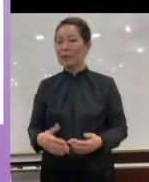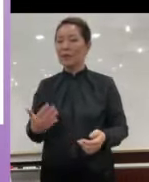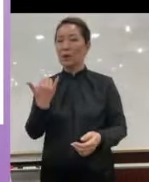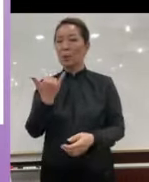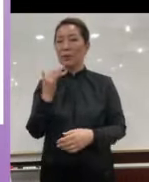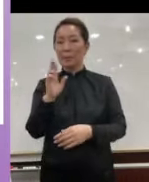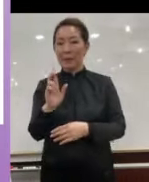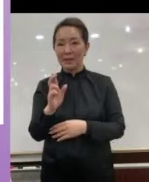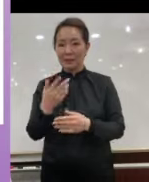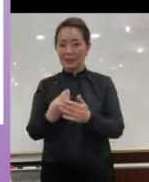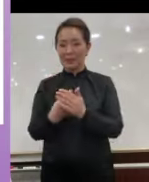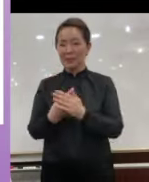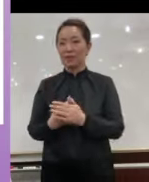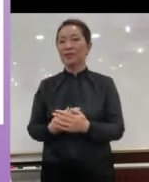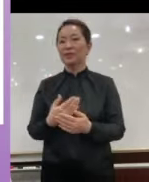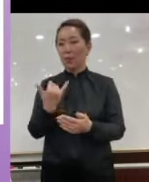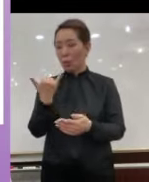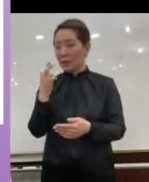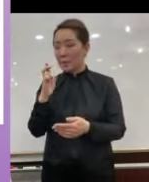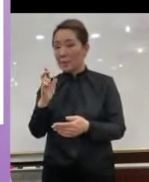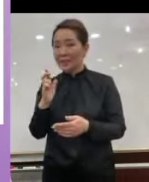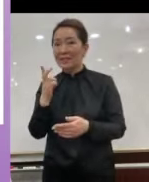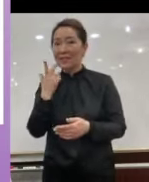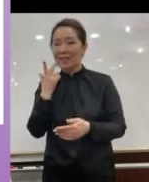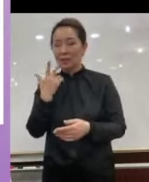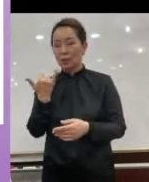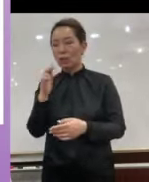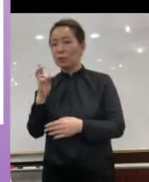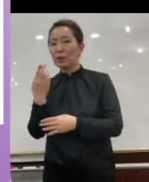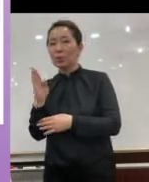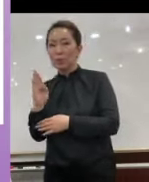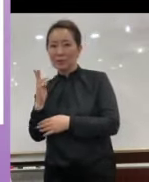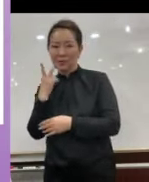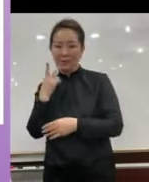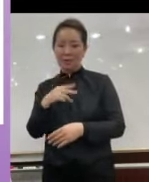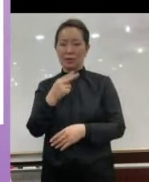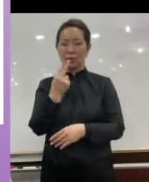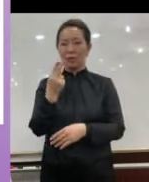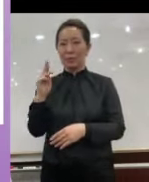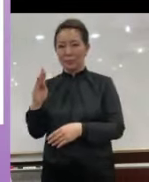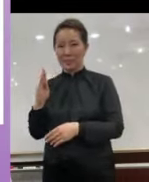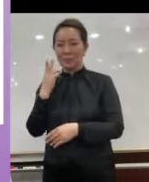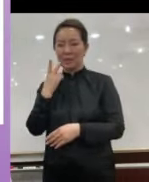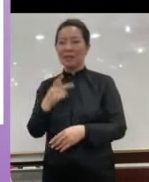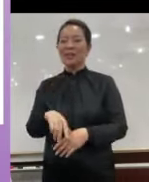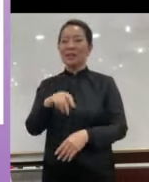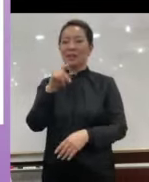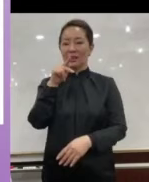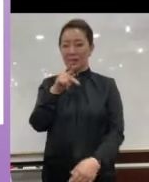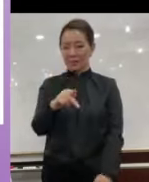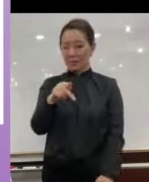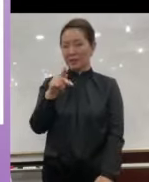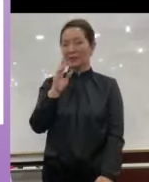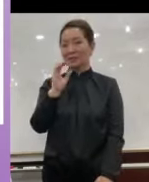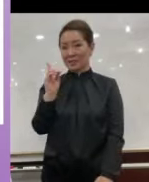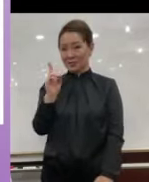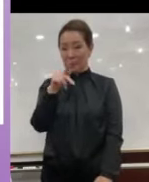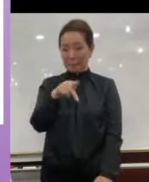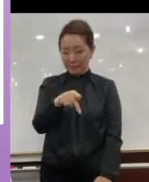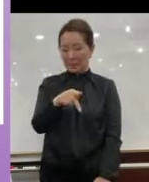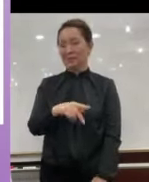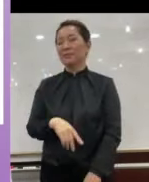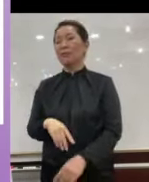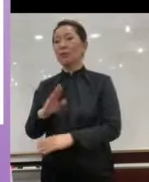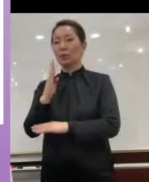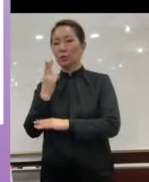Улаанбаатар хотыг бол UB City гэж хэлдэг байгаа тийм ээ. Тийм учраас бид нар DPUB буюу DPAP гэж бий